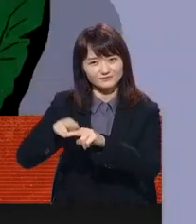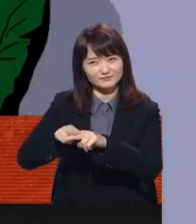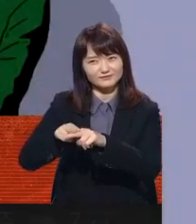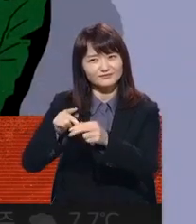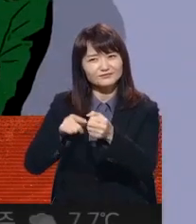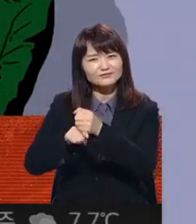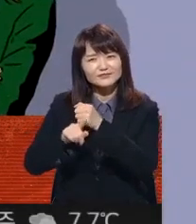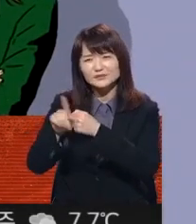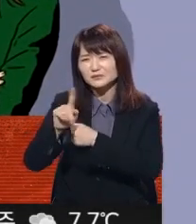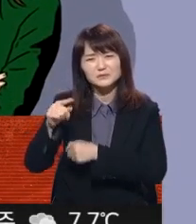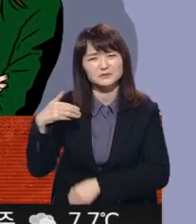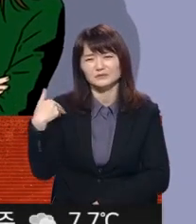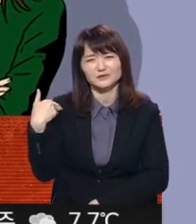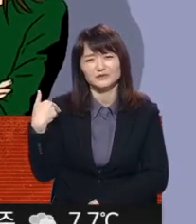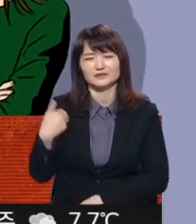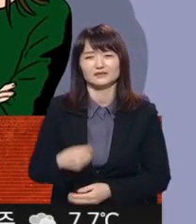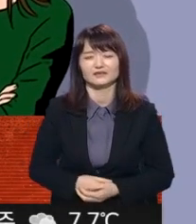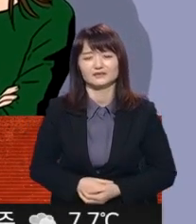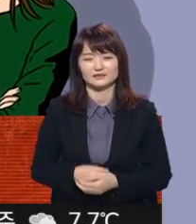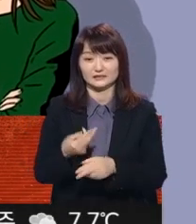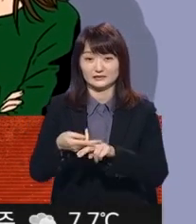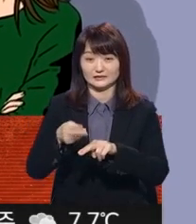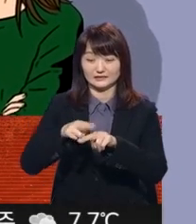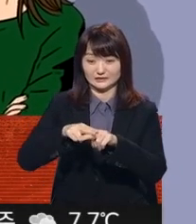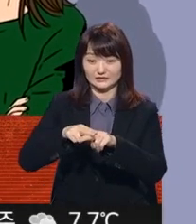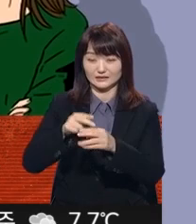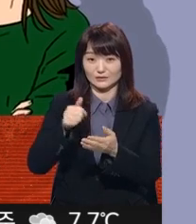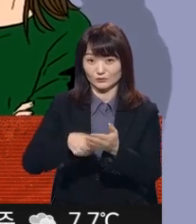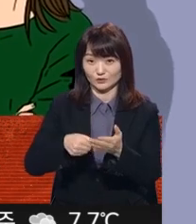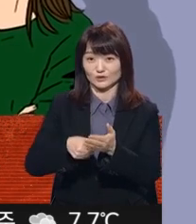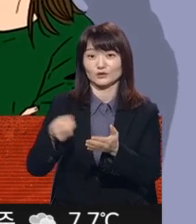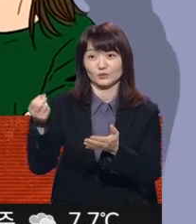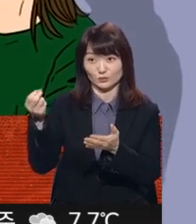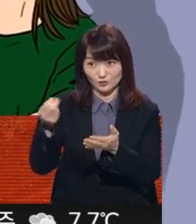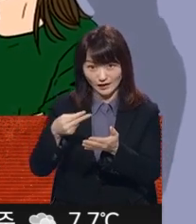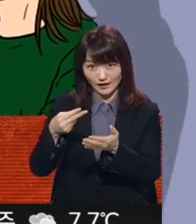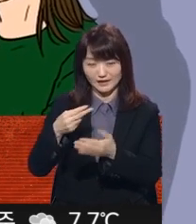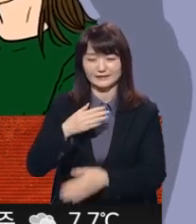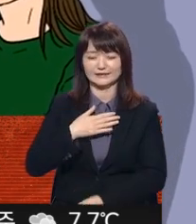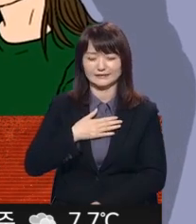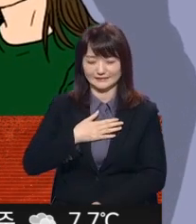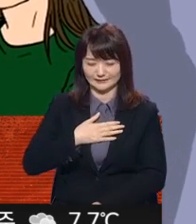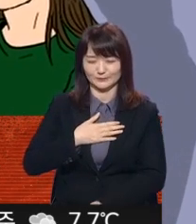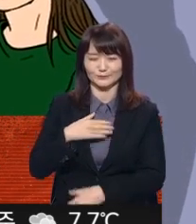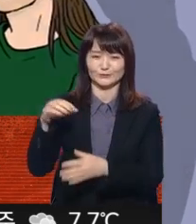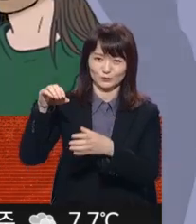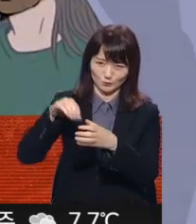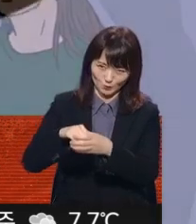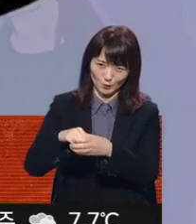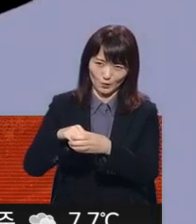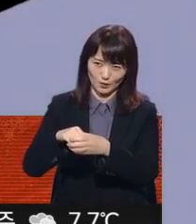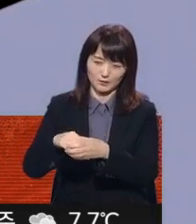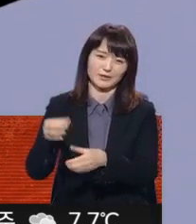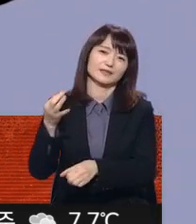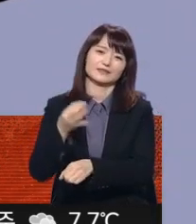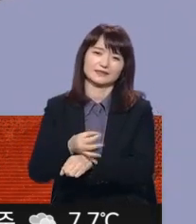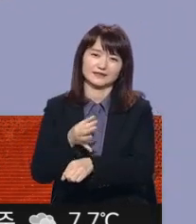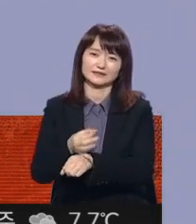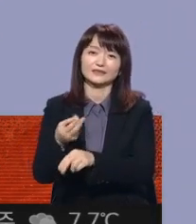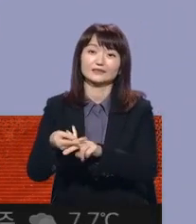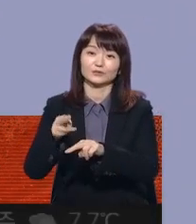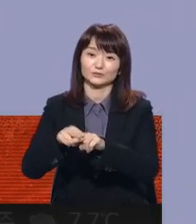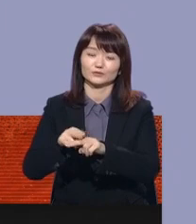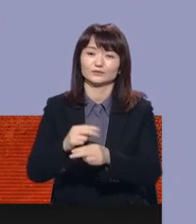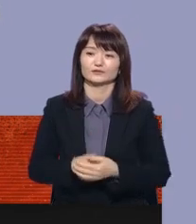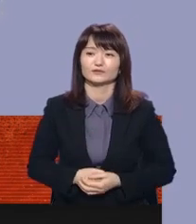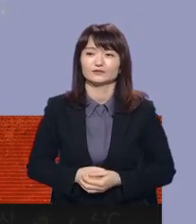잘 못 잡고 계시는 것 같아요. 선물이라고 하는 것은 물건뿐만 아니라 그 기분까지도 같이 사는 것을 우리가 선물이라고 그러고,